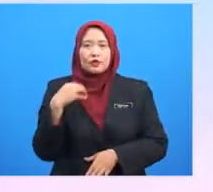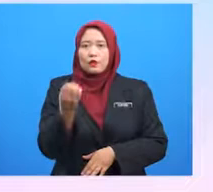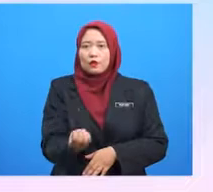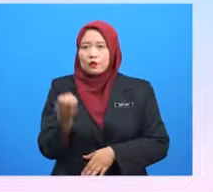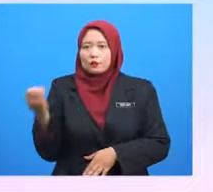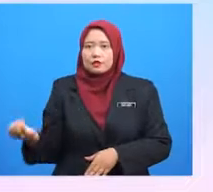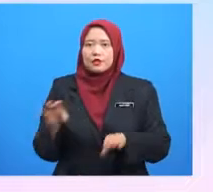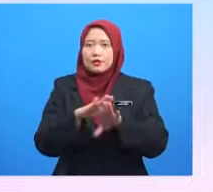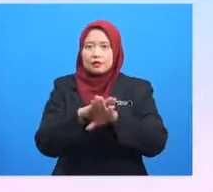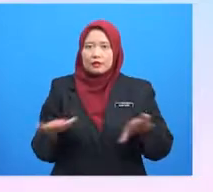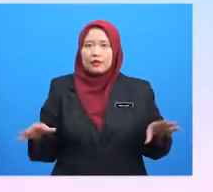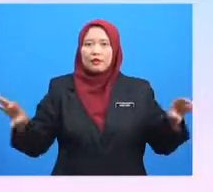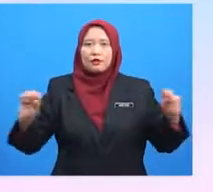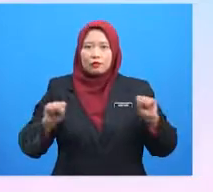air.